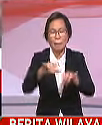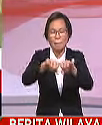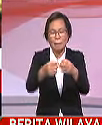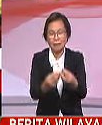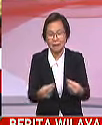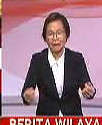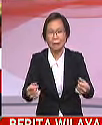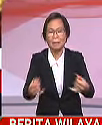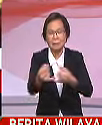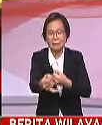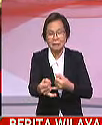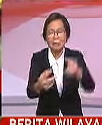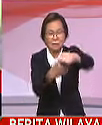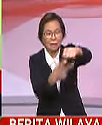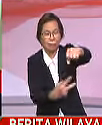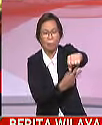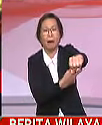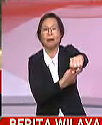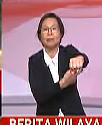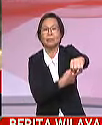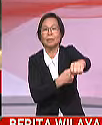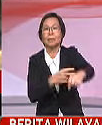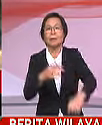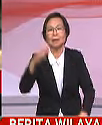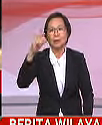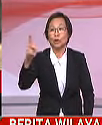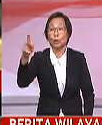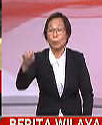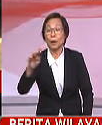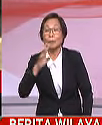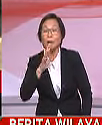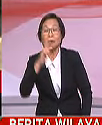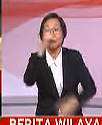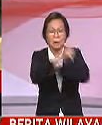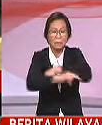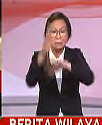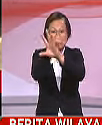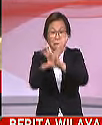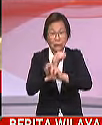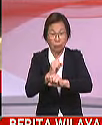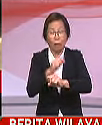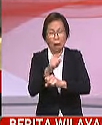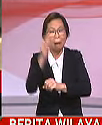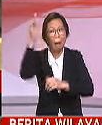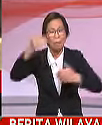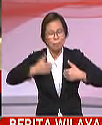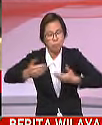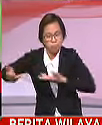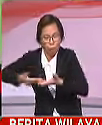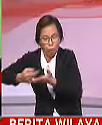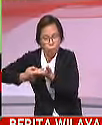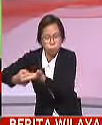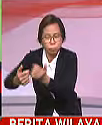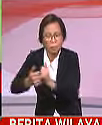projek Jabatan Batang Lupa di Sibuyau. Dato' Parti Gia Ban Johari berkata Kerajaan Negeri Menerusi Petros akan mengadakan perbincangan lanjut